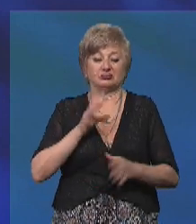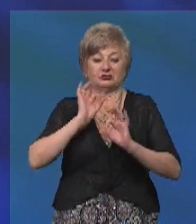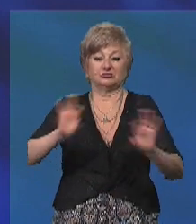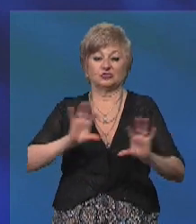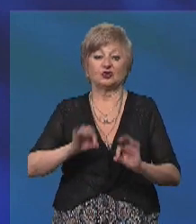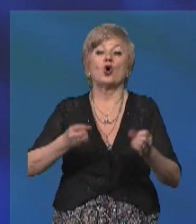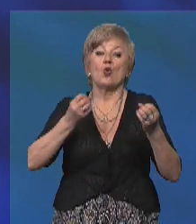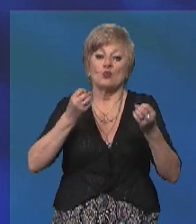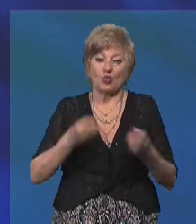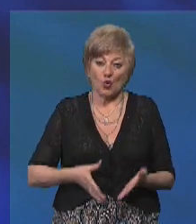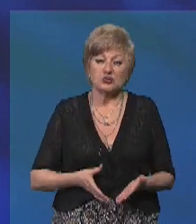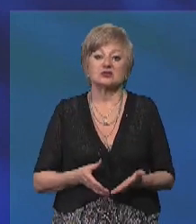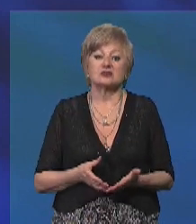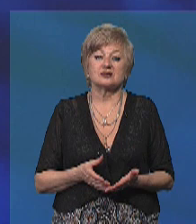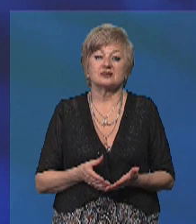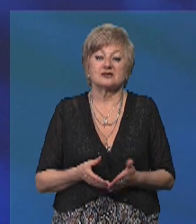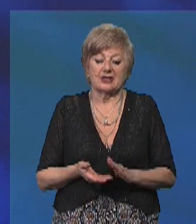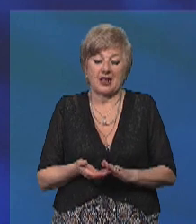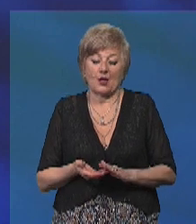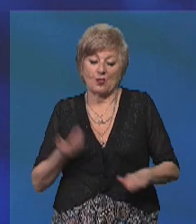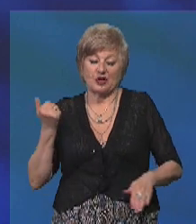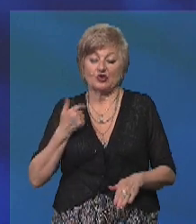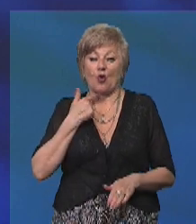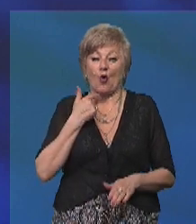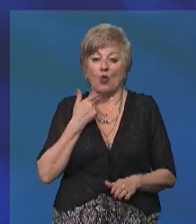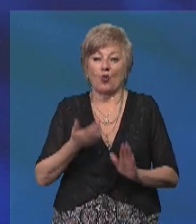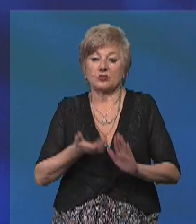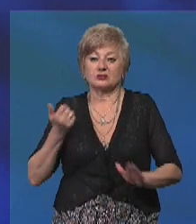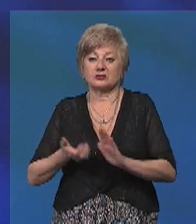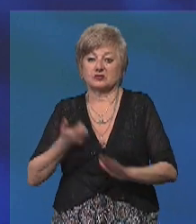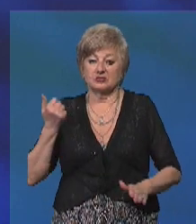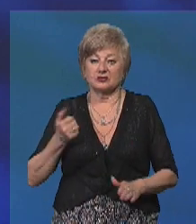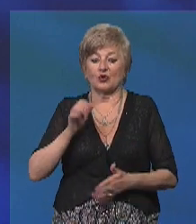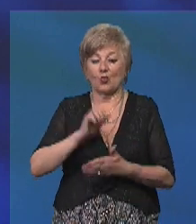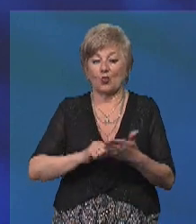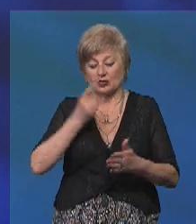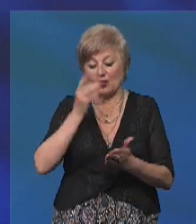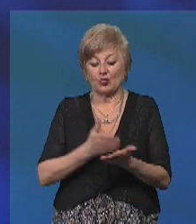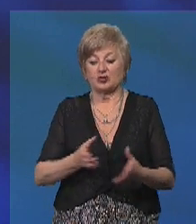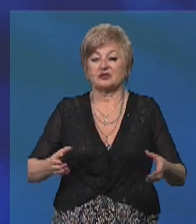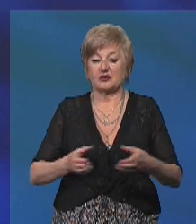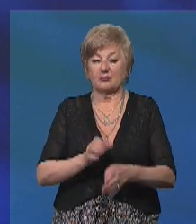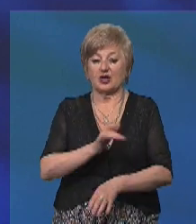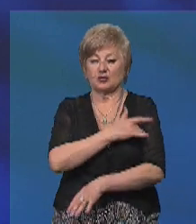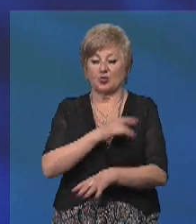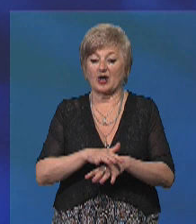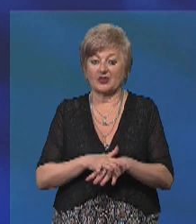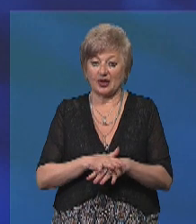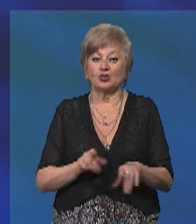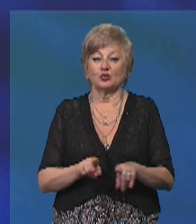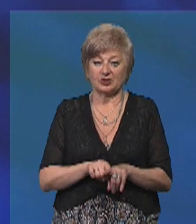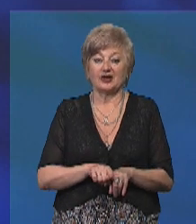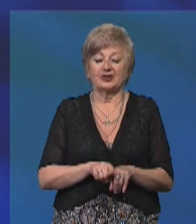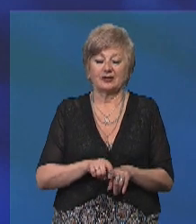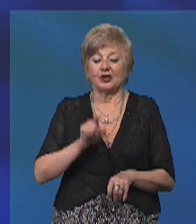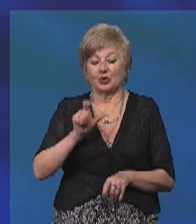потрібно просто відняти трішечки голосів від власне політичної партії «Слуга народу». Ну і таких людей також